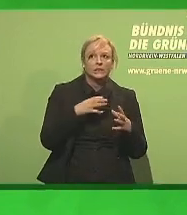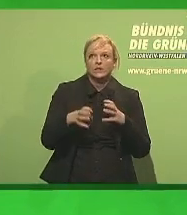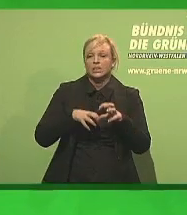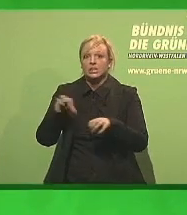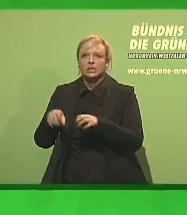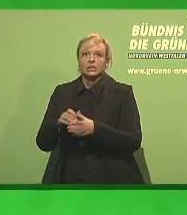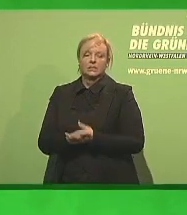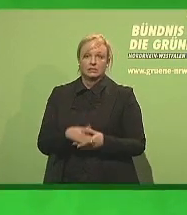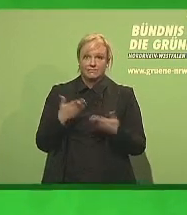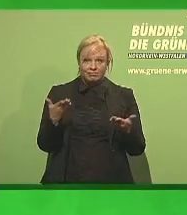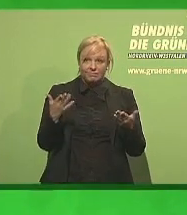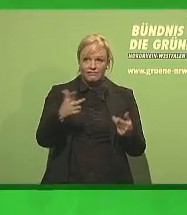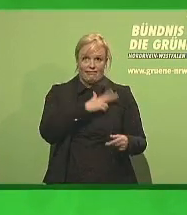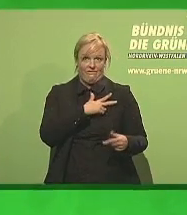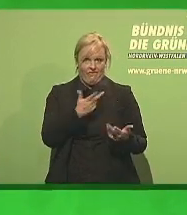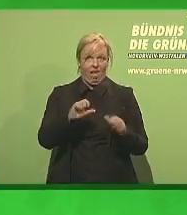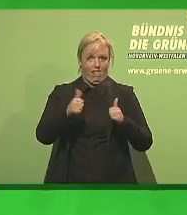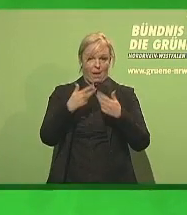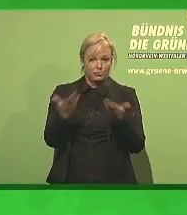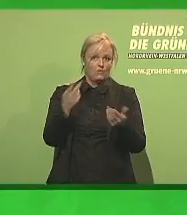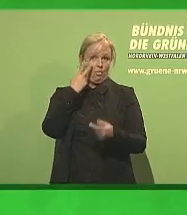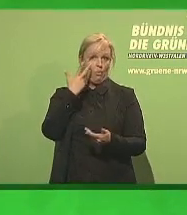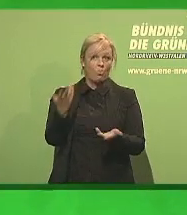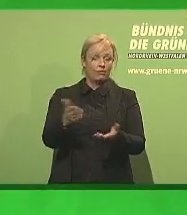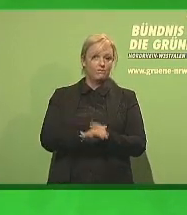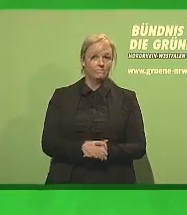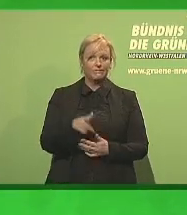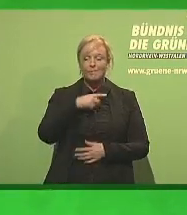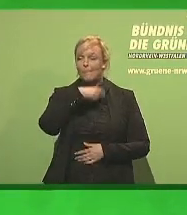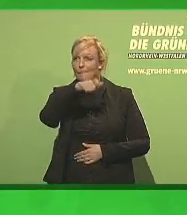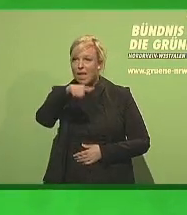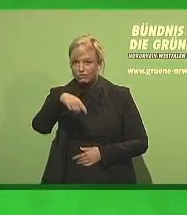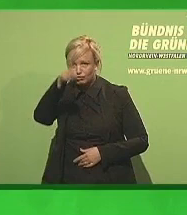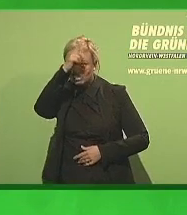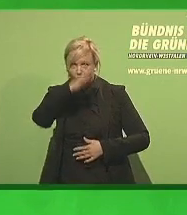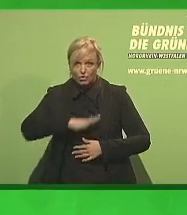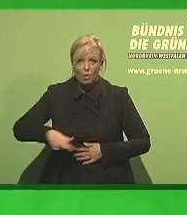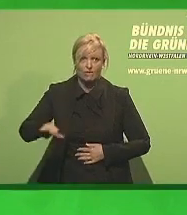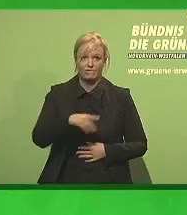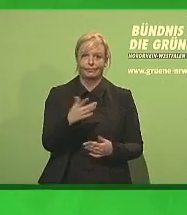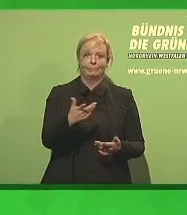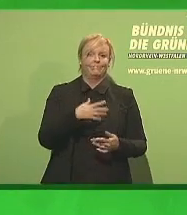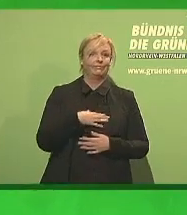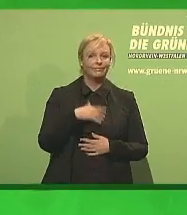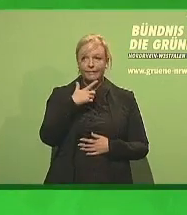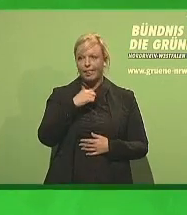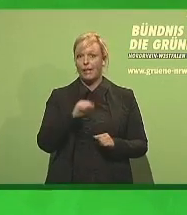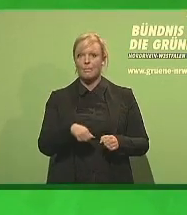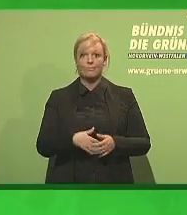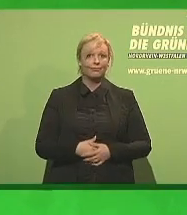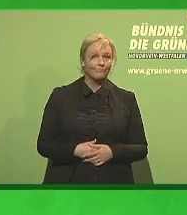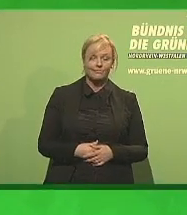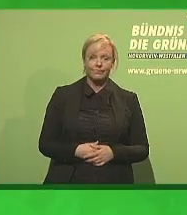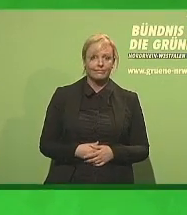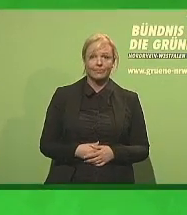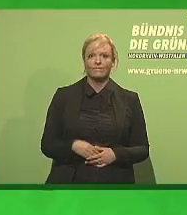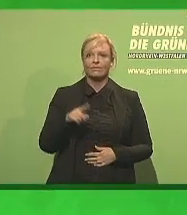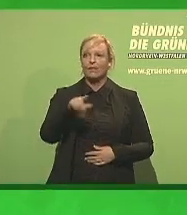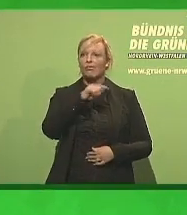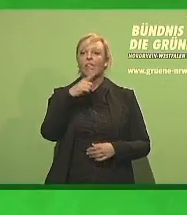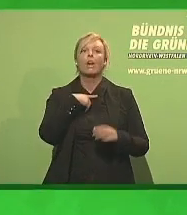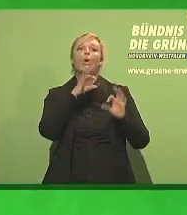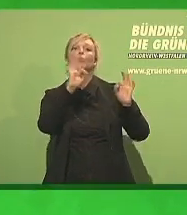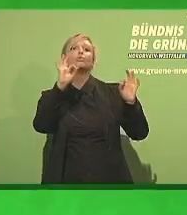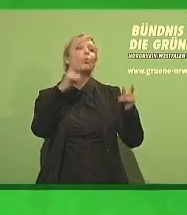die Wirklichkeit von so vielen Menschen bei uns im Land. Wie lächerlich wirkt doch da diese Schönfärberei